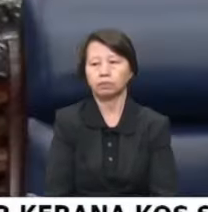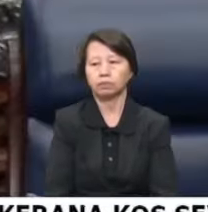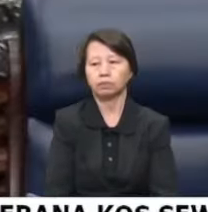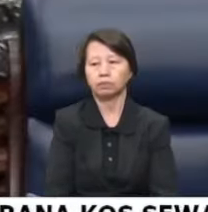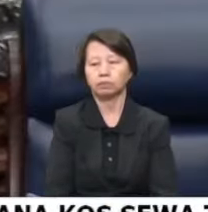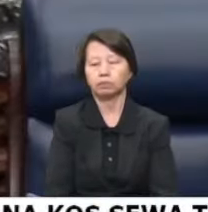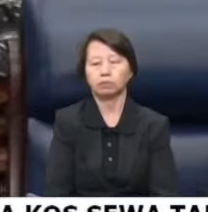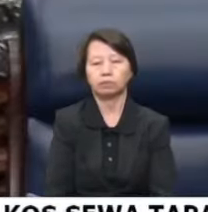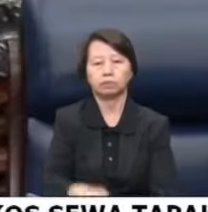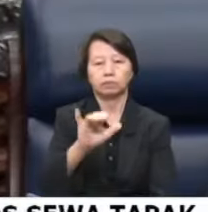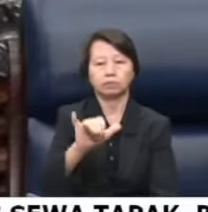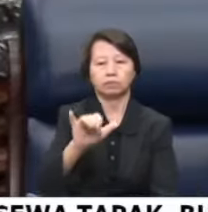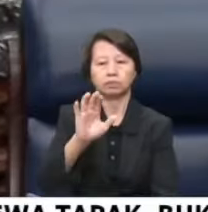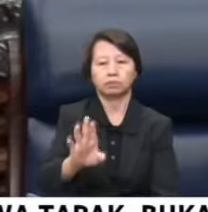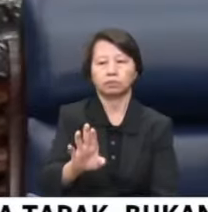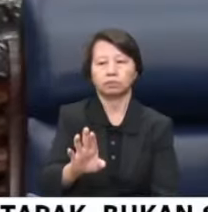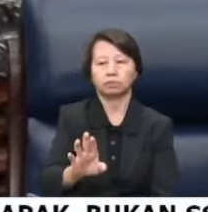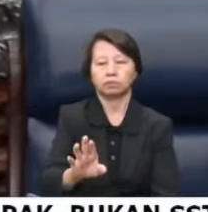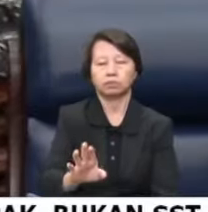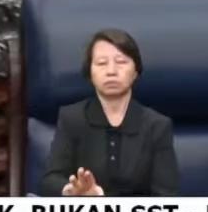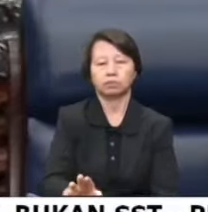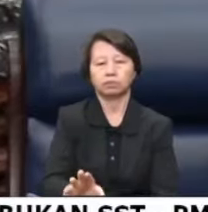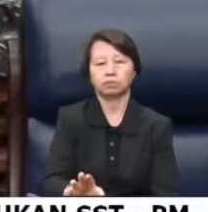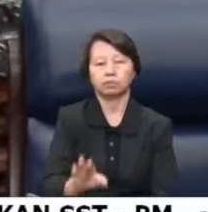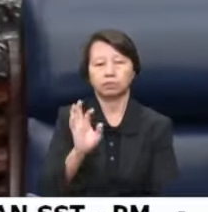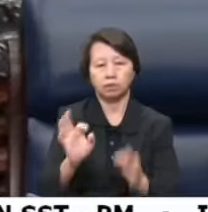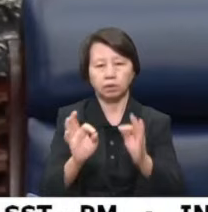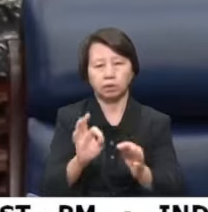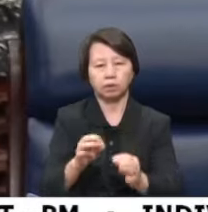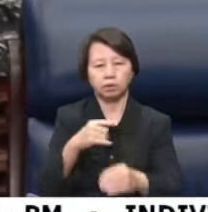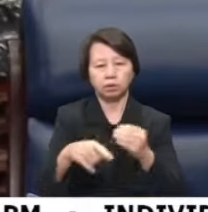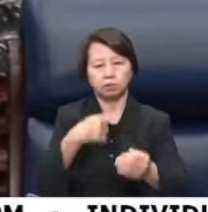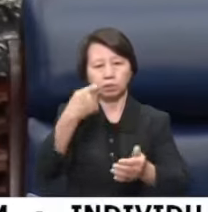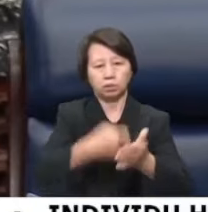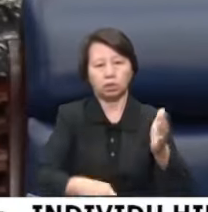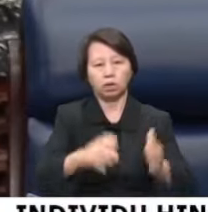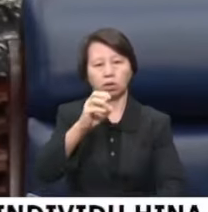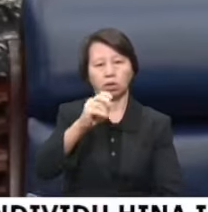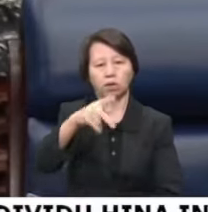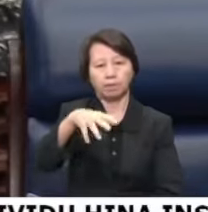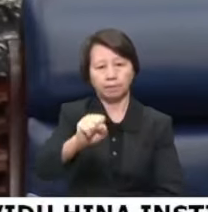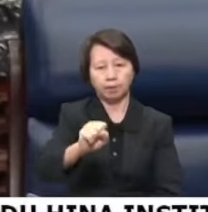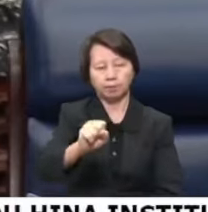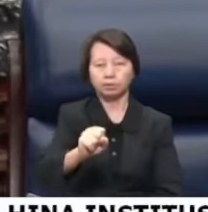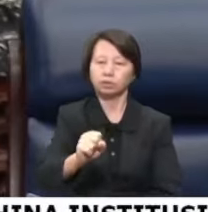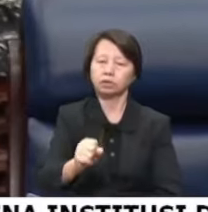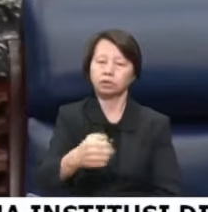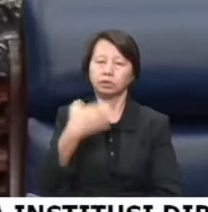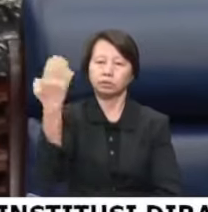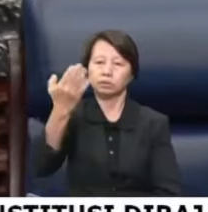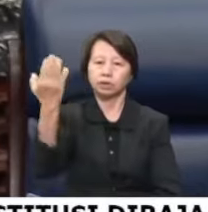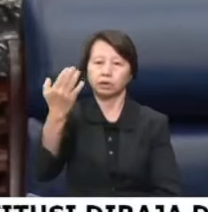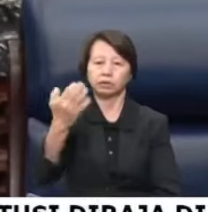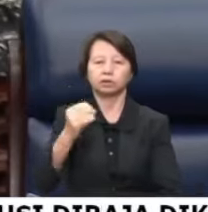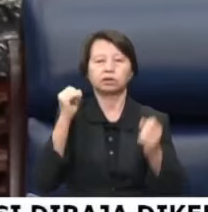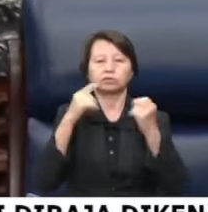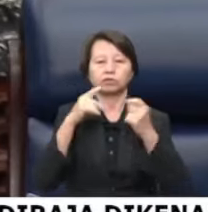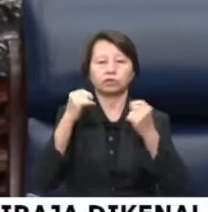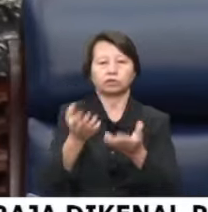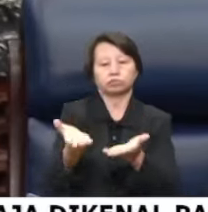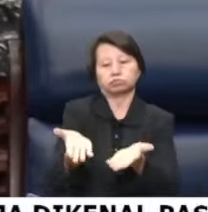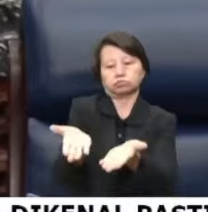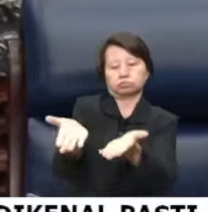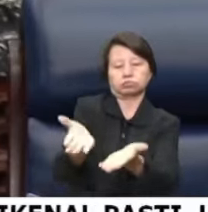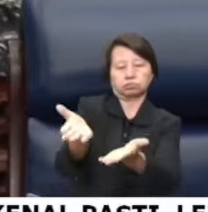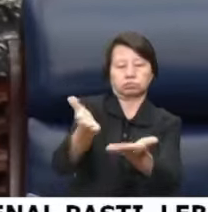Yang Berhormat Puan Dipertua, kalau mengenai kos operasi itu, kalau biasanya pihak swasta itu terpulang